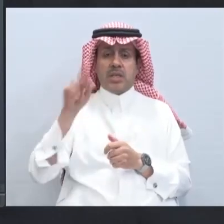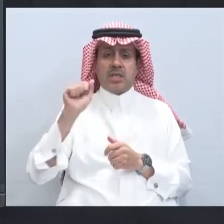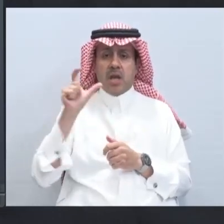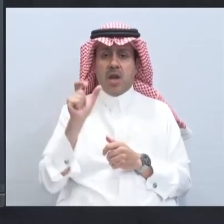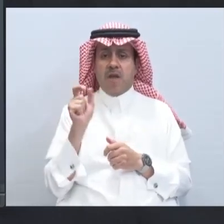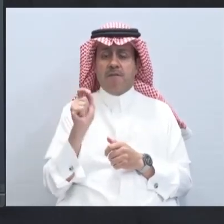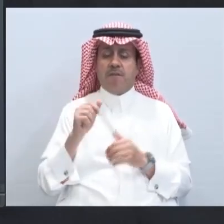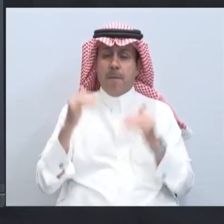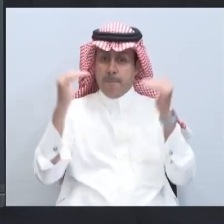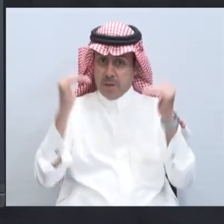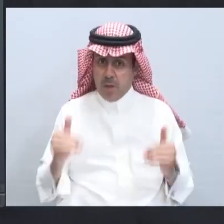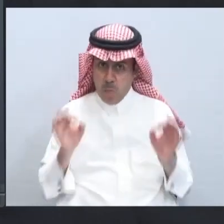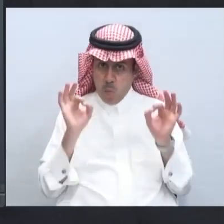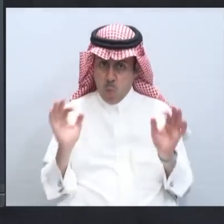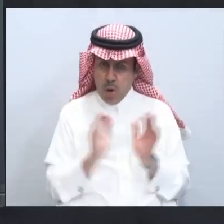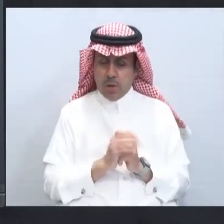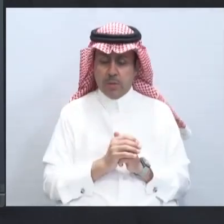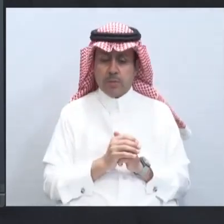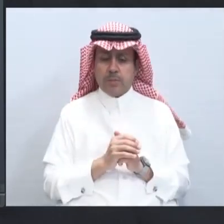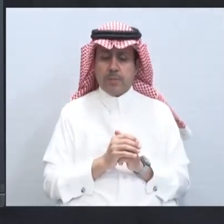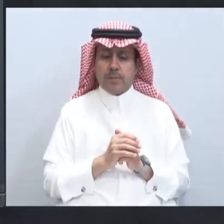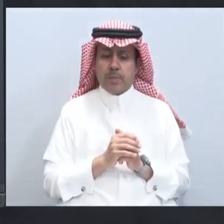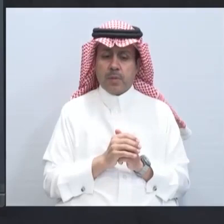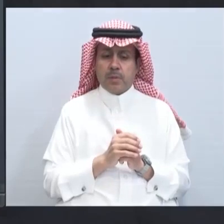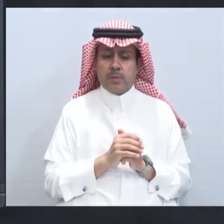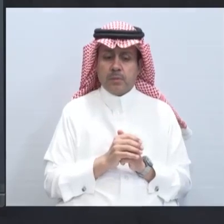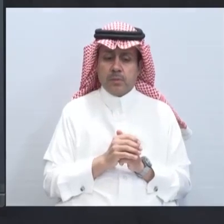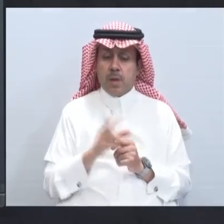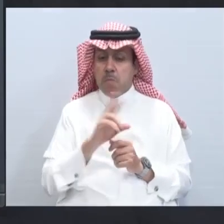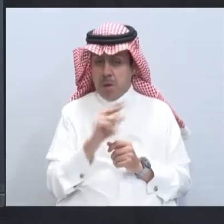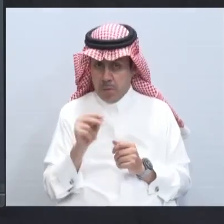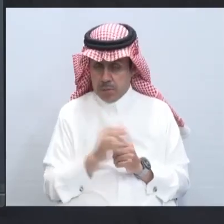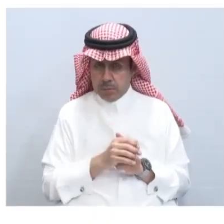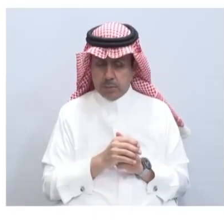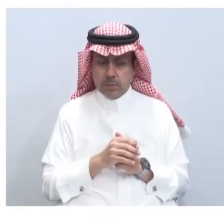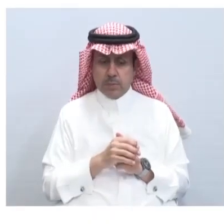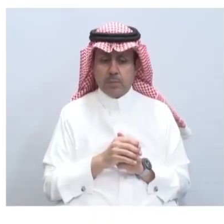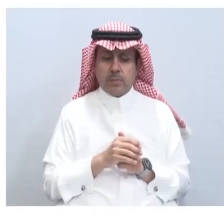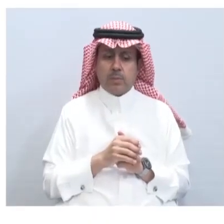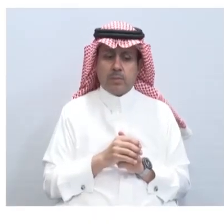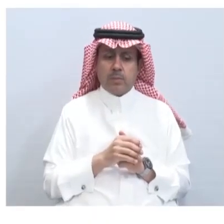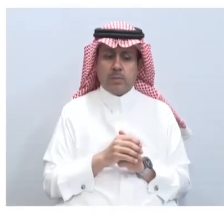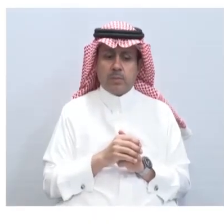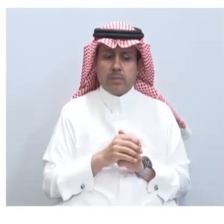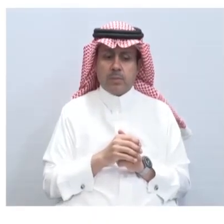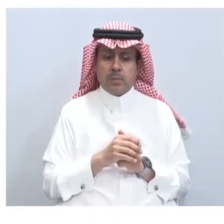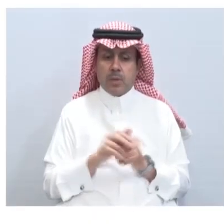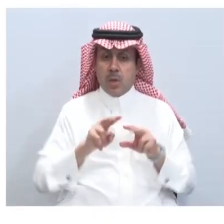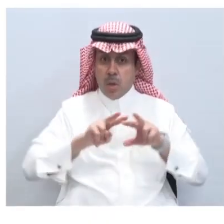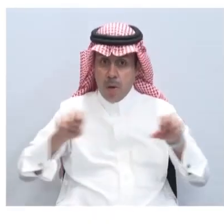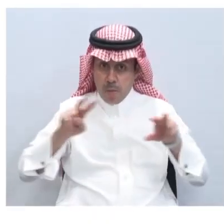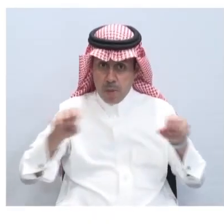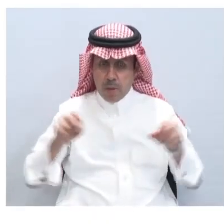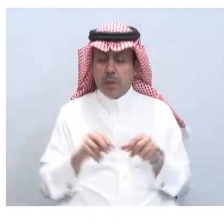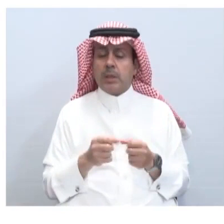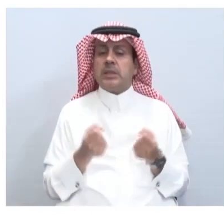ترتيب معين هنالك ايضا من الامثله على ذلك يعني انك تستطيع تبحث في